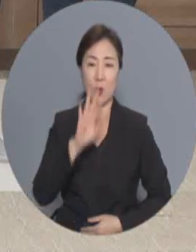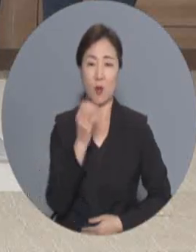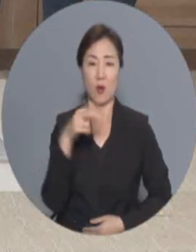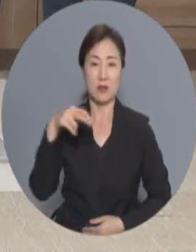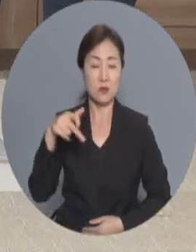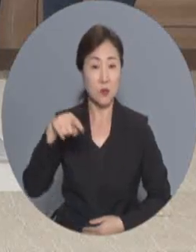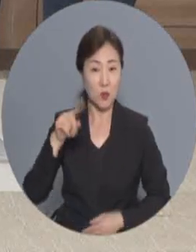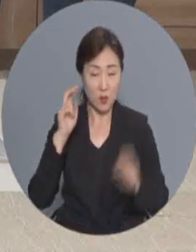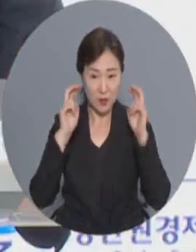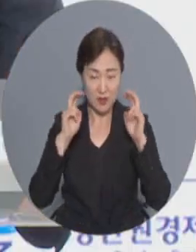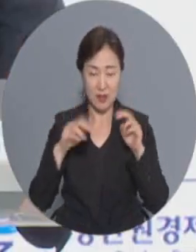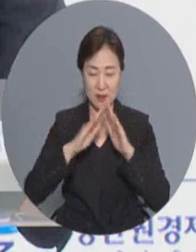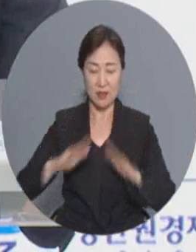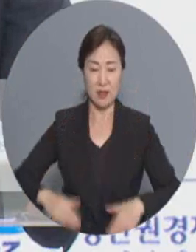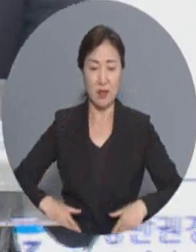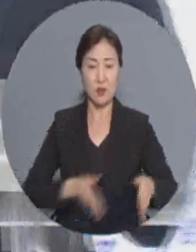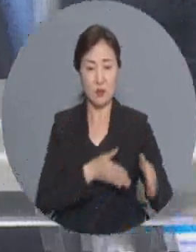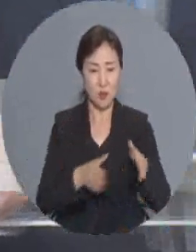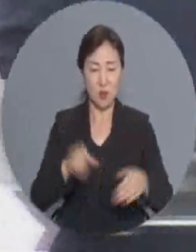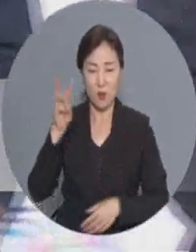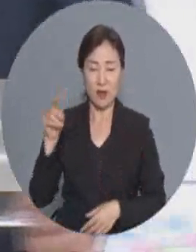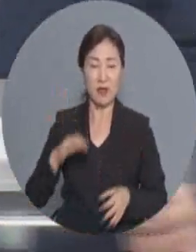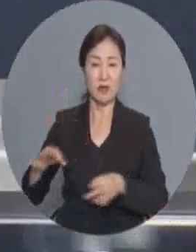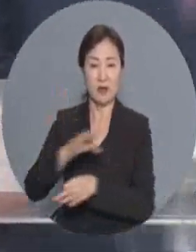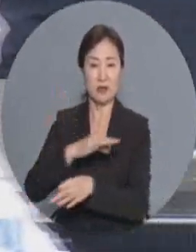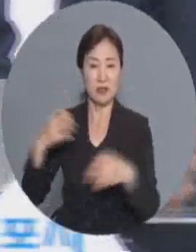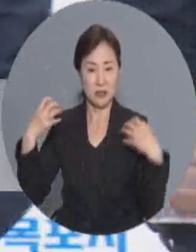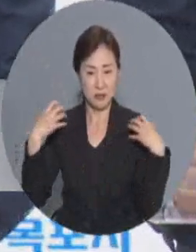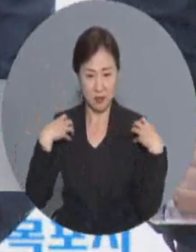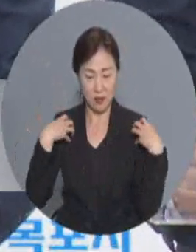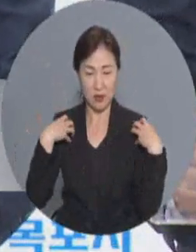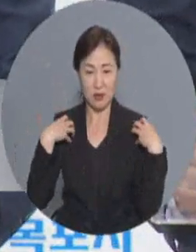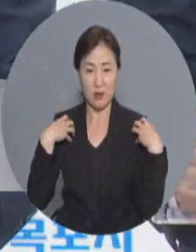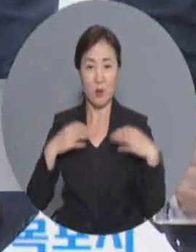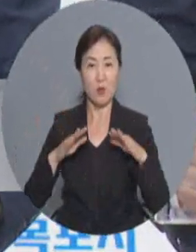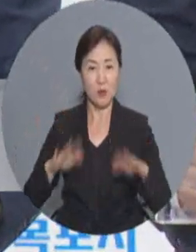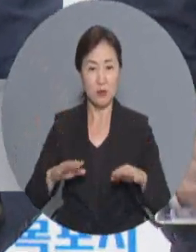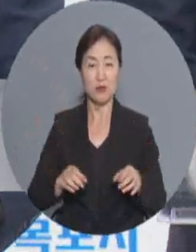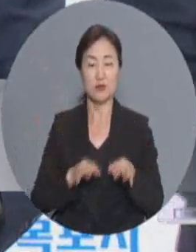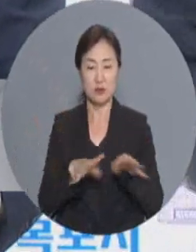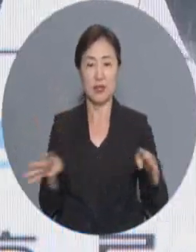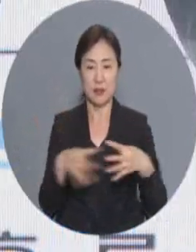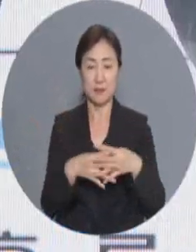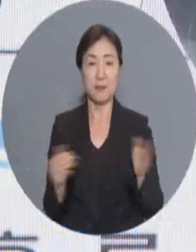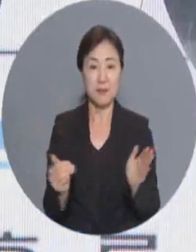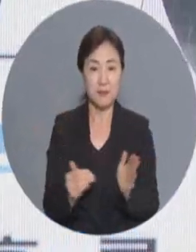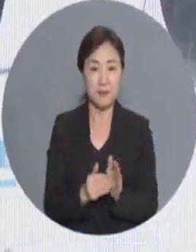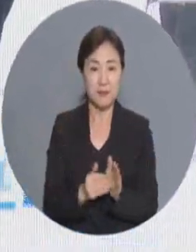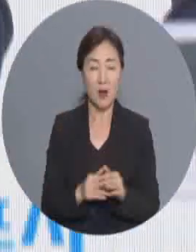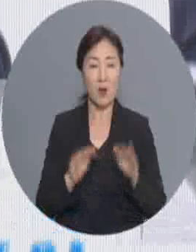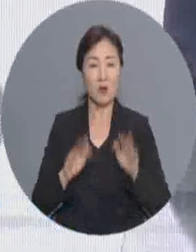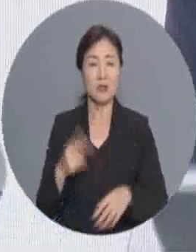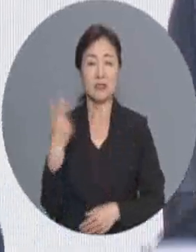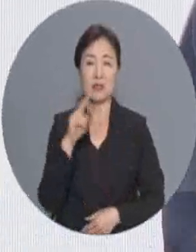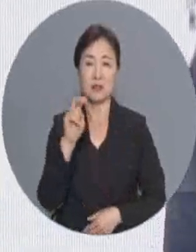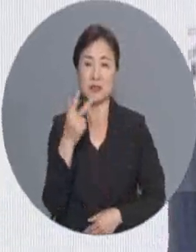인터내셔널은 전라남도와 광양만권 경제자유 구역청 등과 오늘 투자 협약을 체결하고 오는